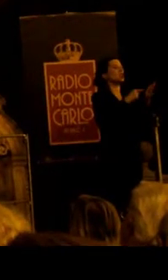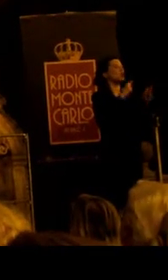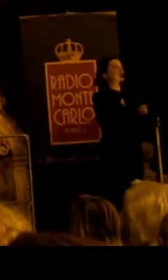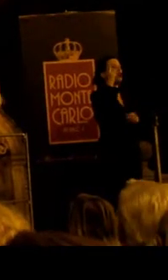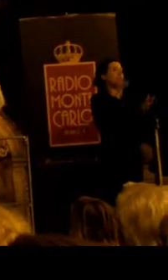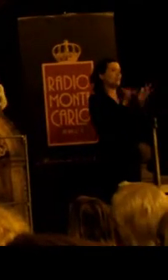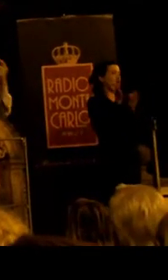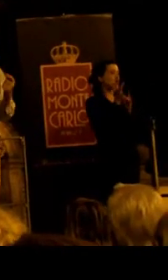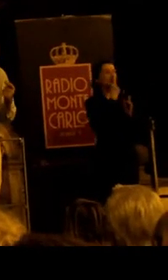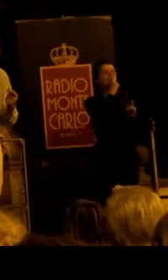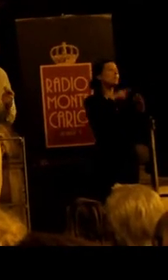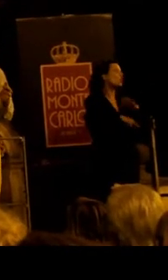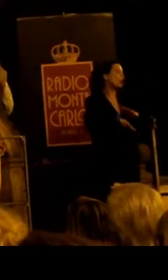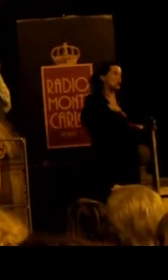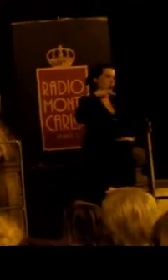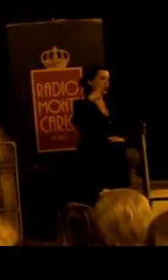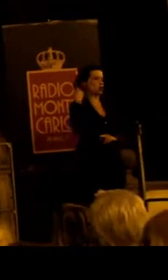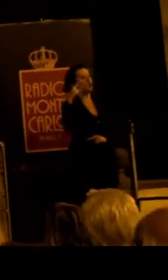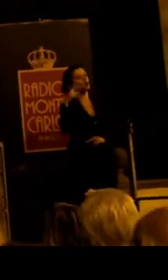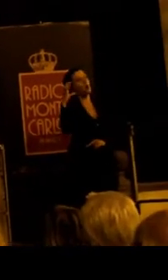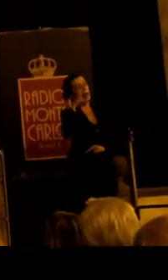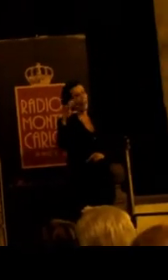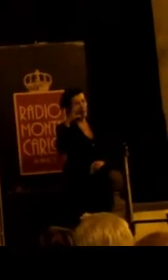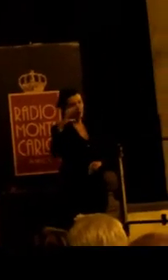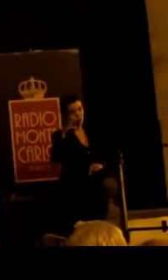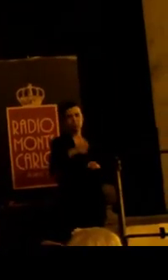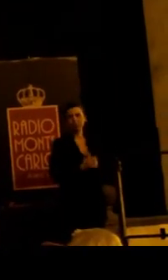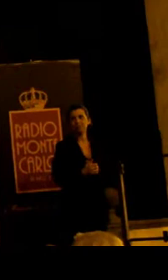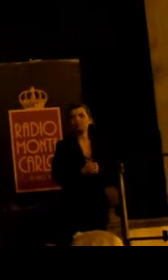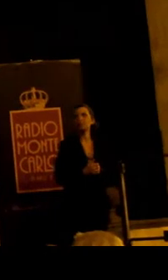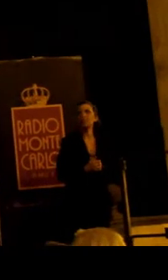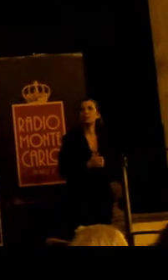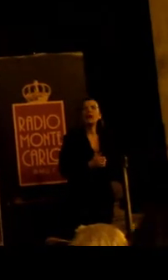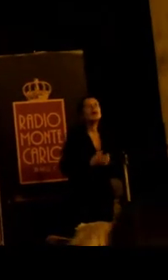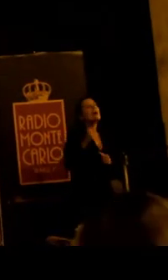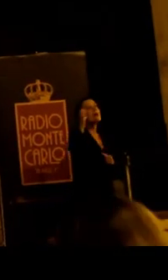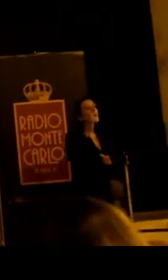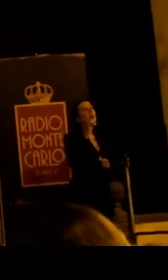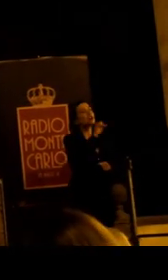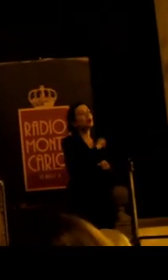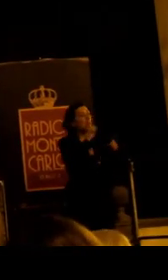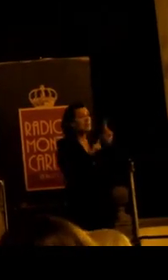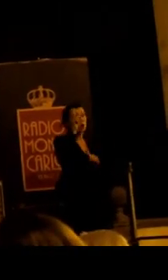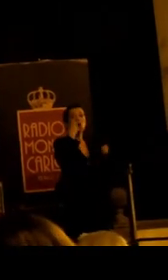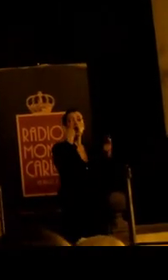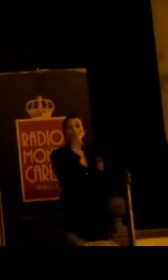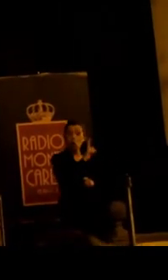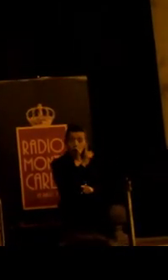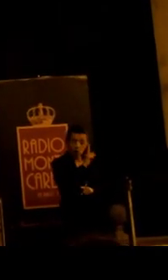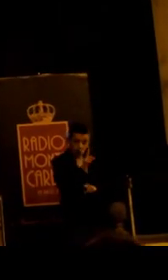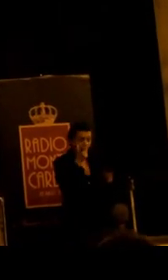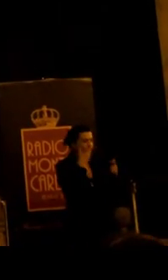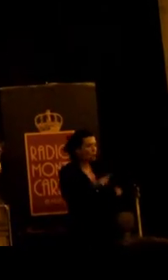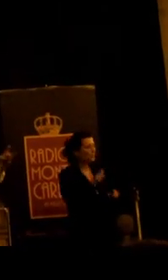personaggio, come dicevo prima, non crede probabilmente in Dio, crede solo a quello che vede e vive una vita maledetta, al